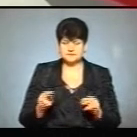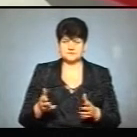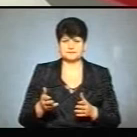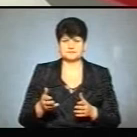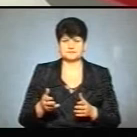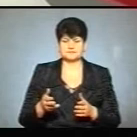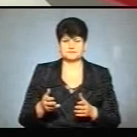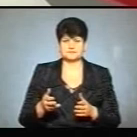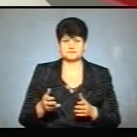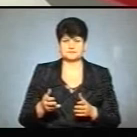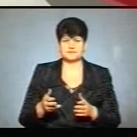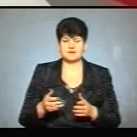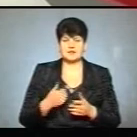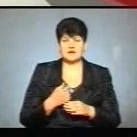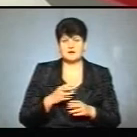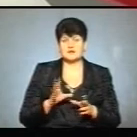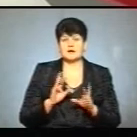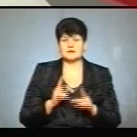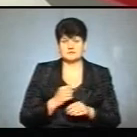методика роботи з дітьми.